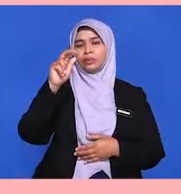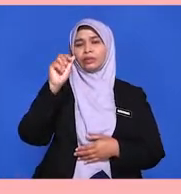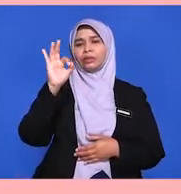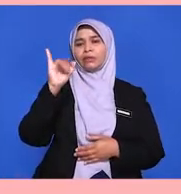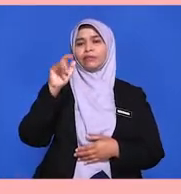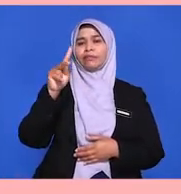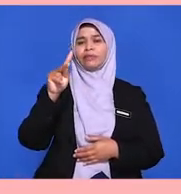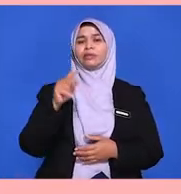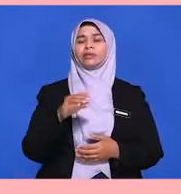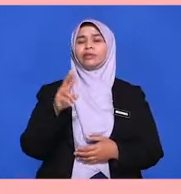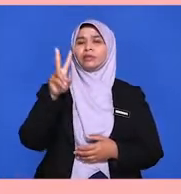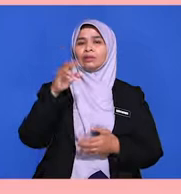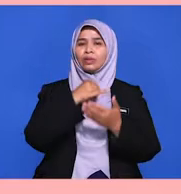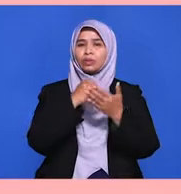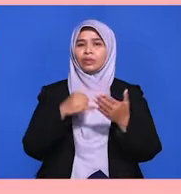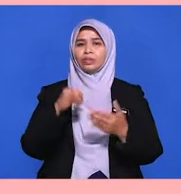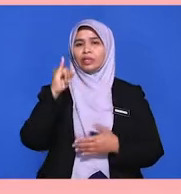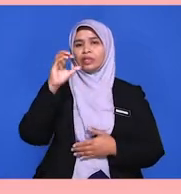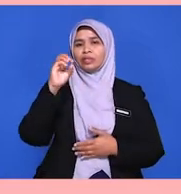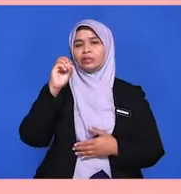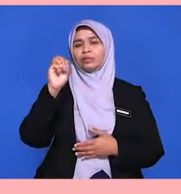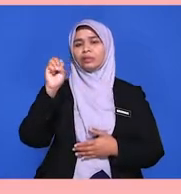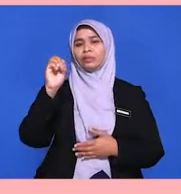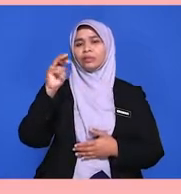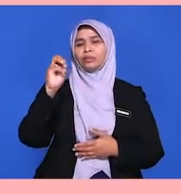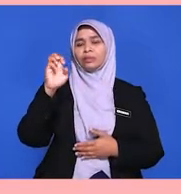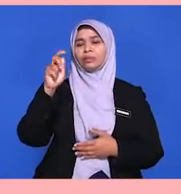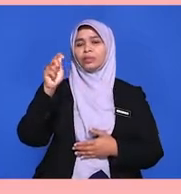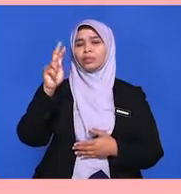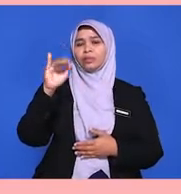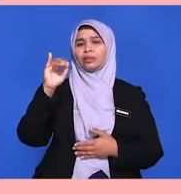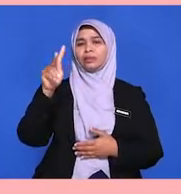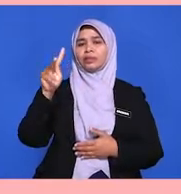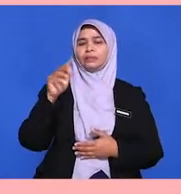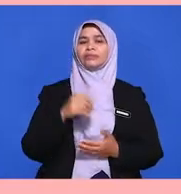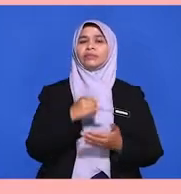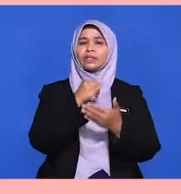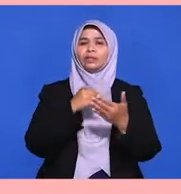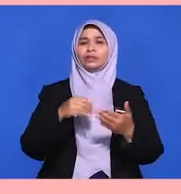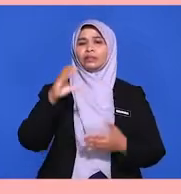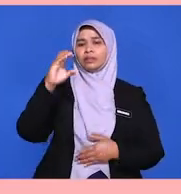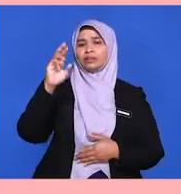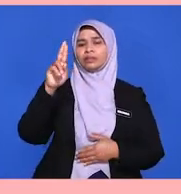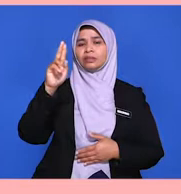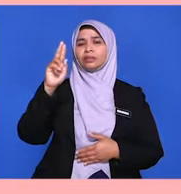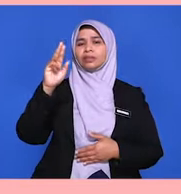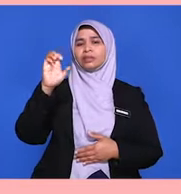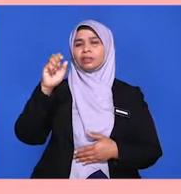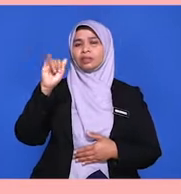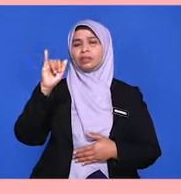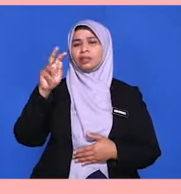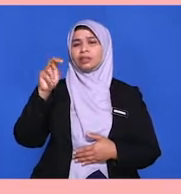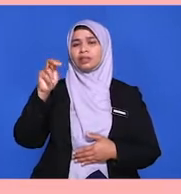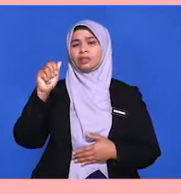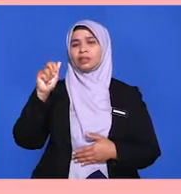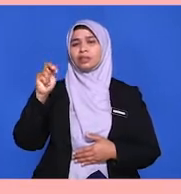kedua, lukisan isometrik; ketiga, lukisan ceraian; keempat,